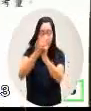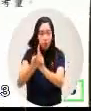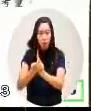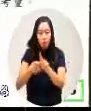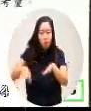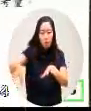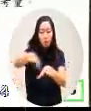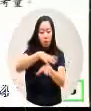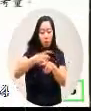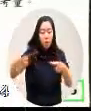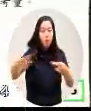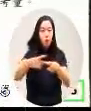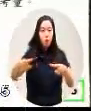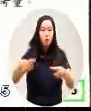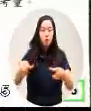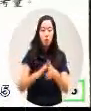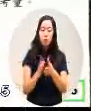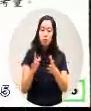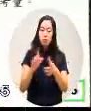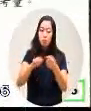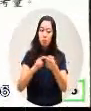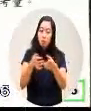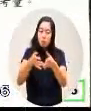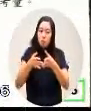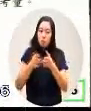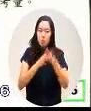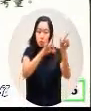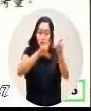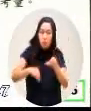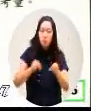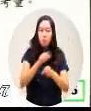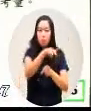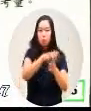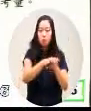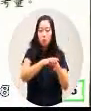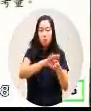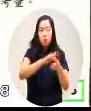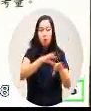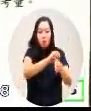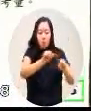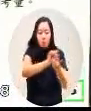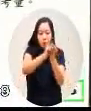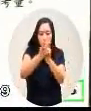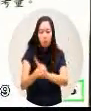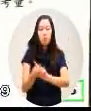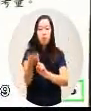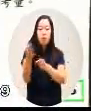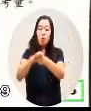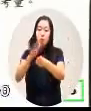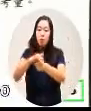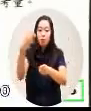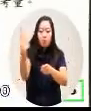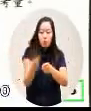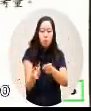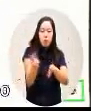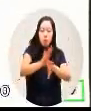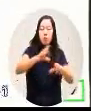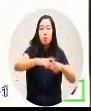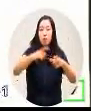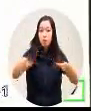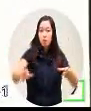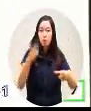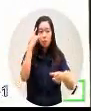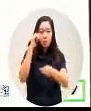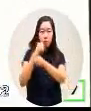应该是以比较着安尼农机奖励范围啦、啊、哈，更加宽。哦，这卡这依照这个考量